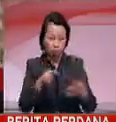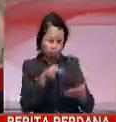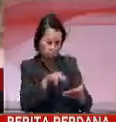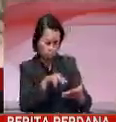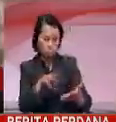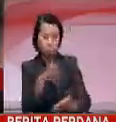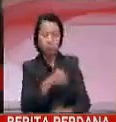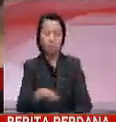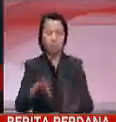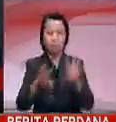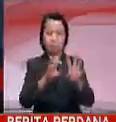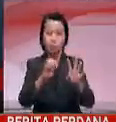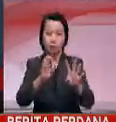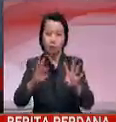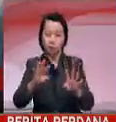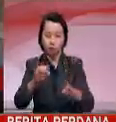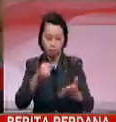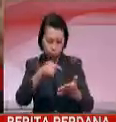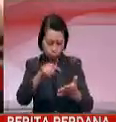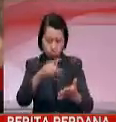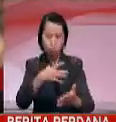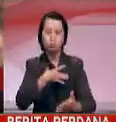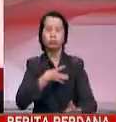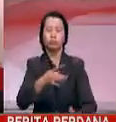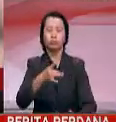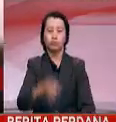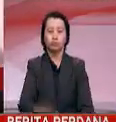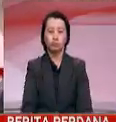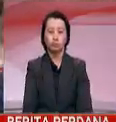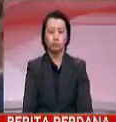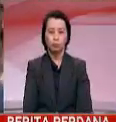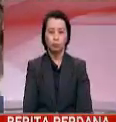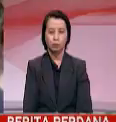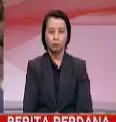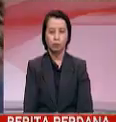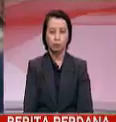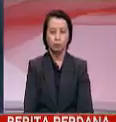lebih 400,000 tanda suka.